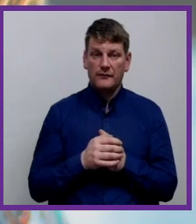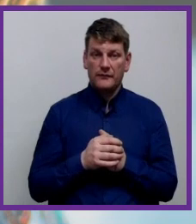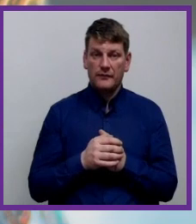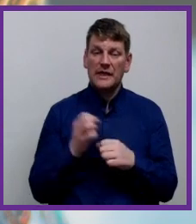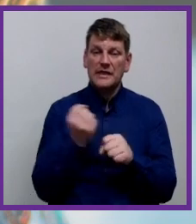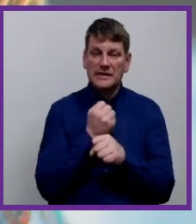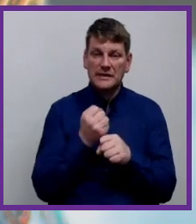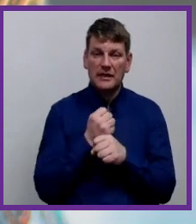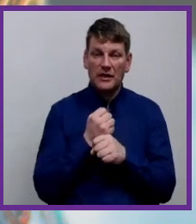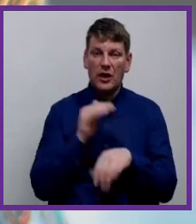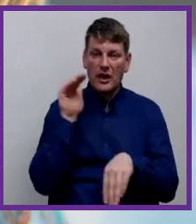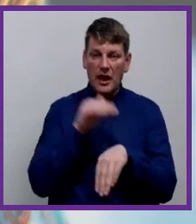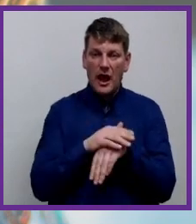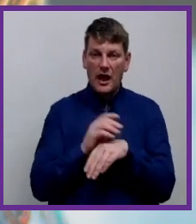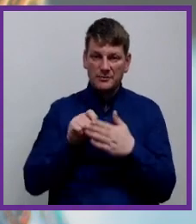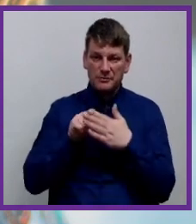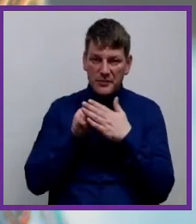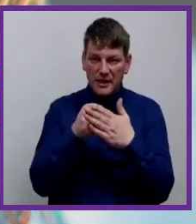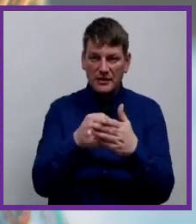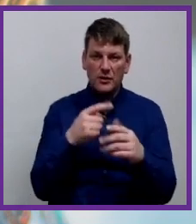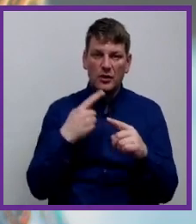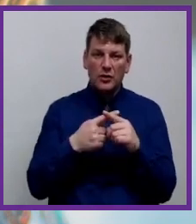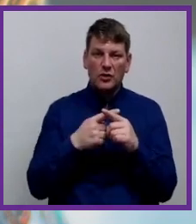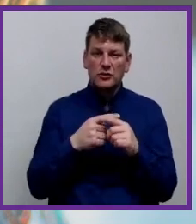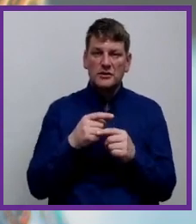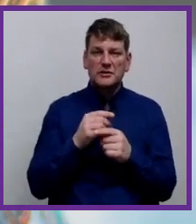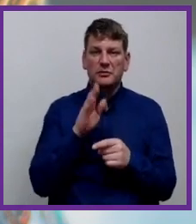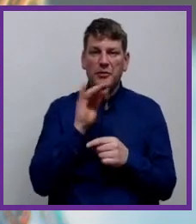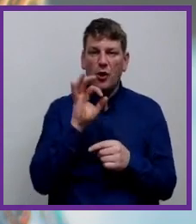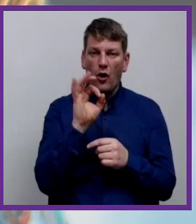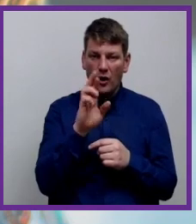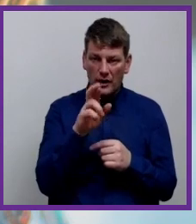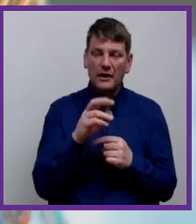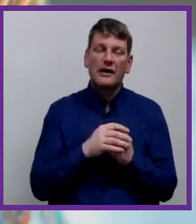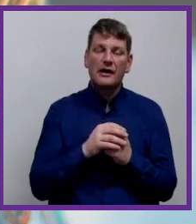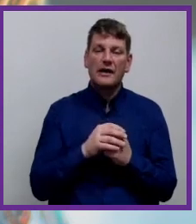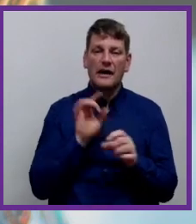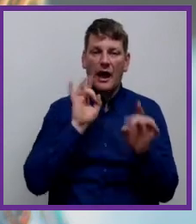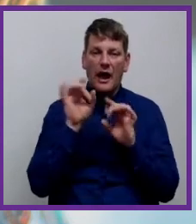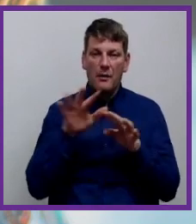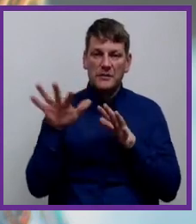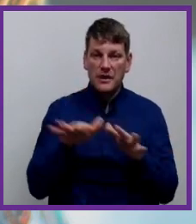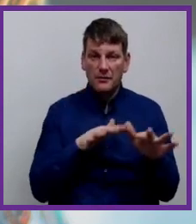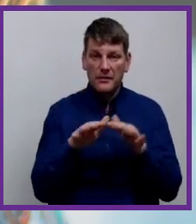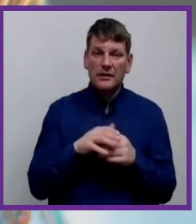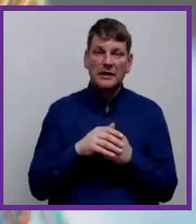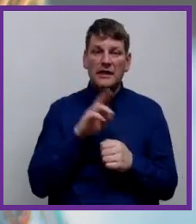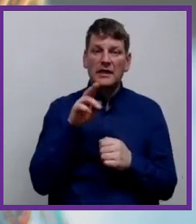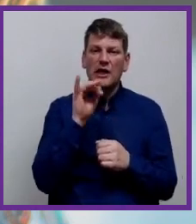izdarīja reālu spiedienu uz koncernu Dior reklāmas kampaņu, un viņi Dior bija